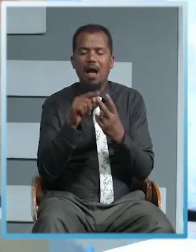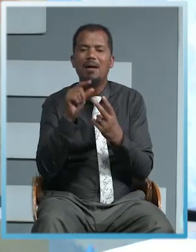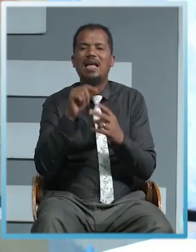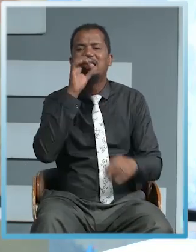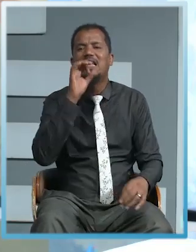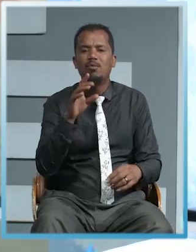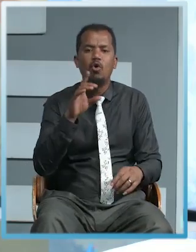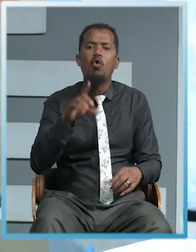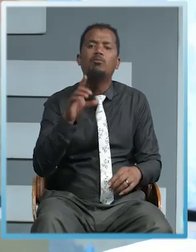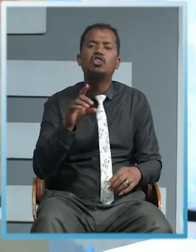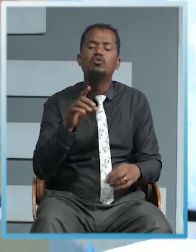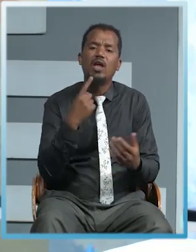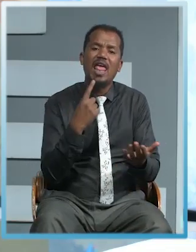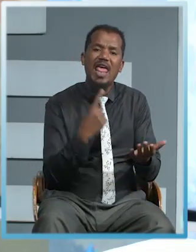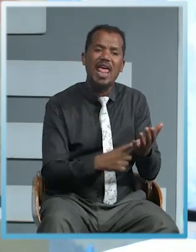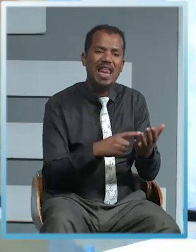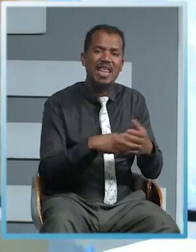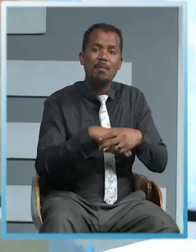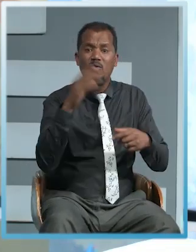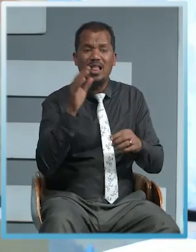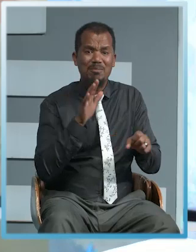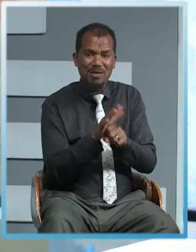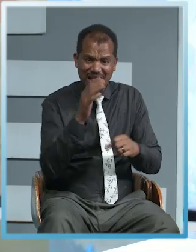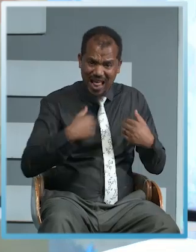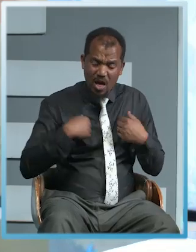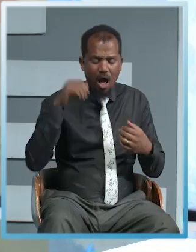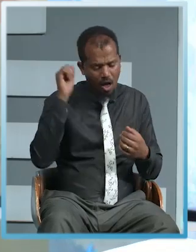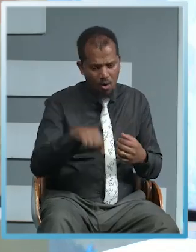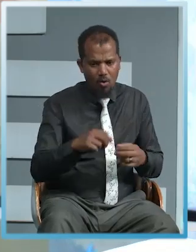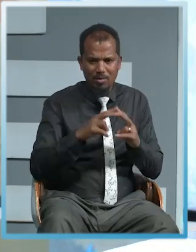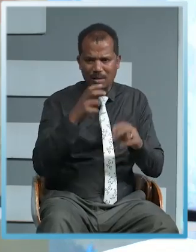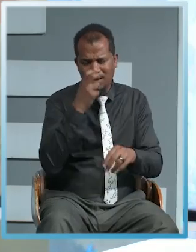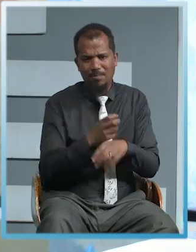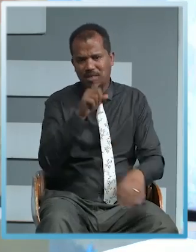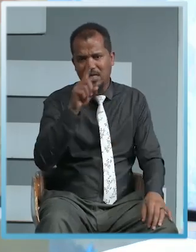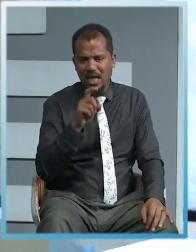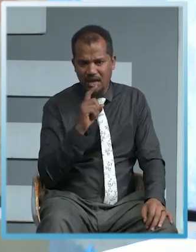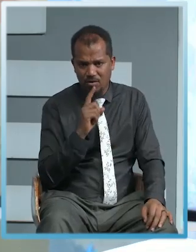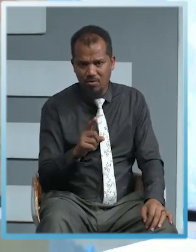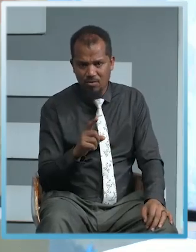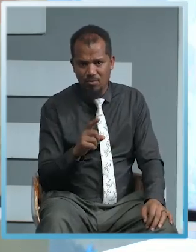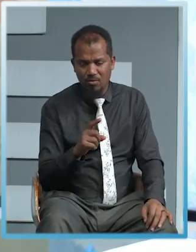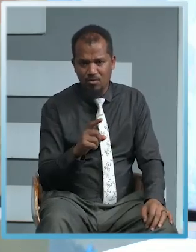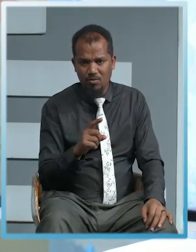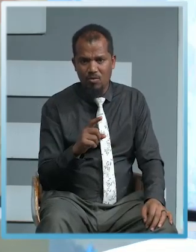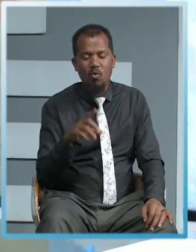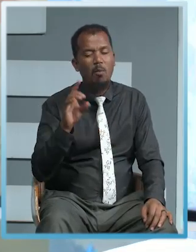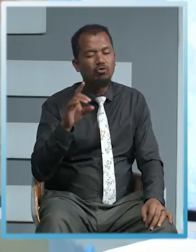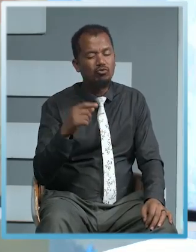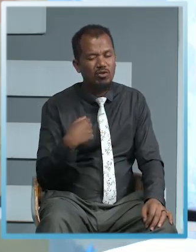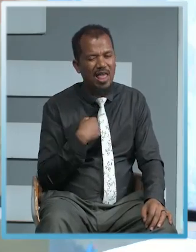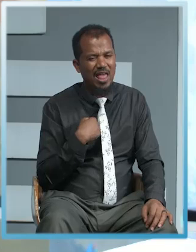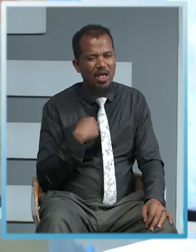جلنا كوميشنو يهنن يوم قعد أطبق أتالو أجين هي بتأم كبرت يا كنو يعني